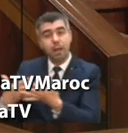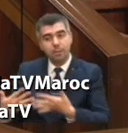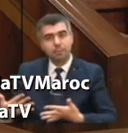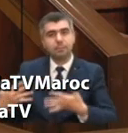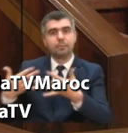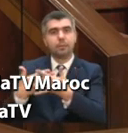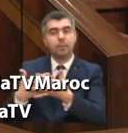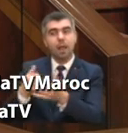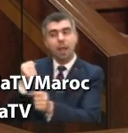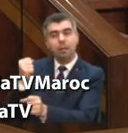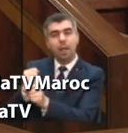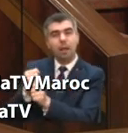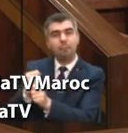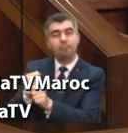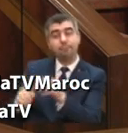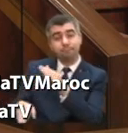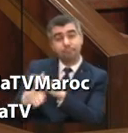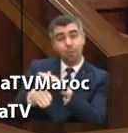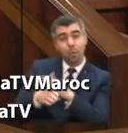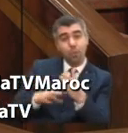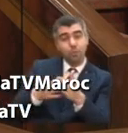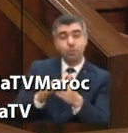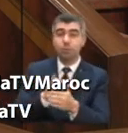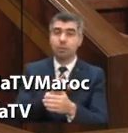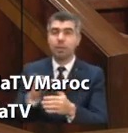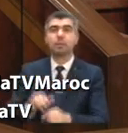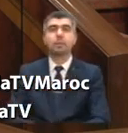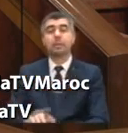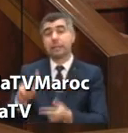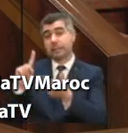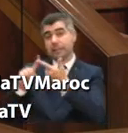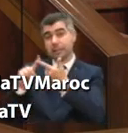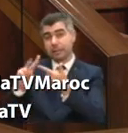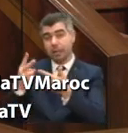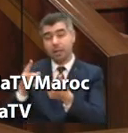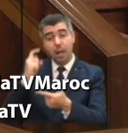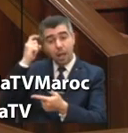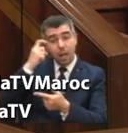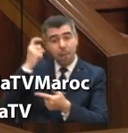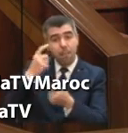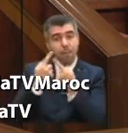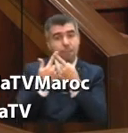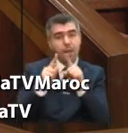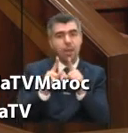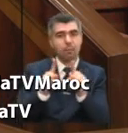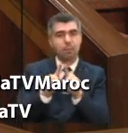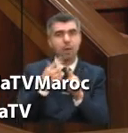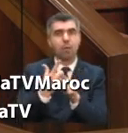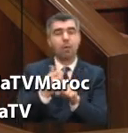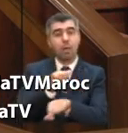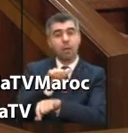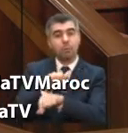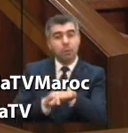هاد الناس اللي فقدوا العمل ديالهم في سوق الشغل وفي العجله الاقتصاديه. المسلك الثاني التفكير المختلف في القطاع الغير مهيكل من خلال